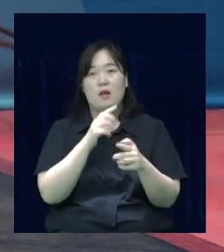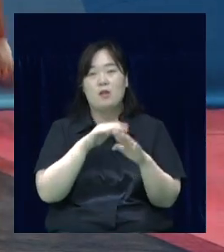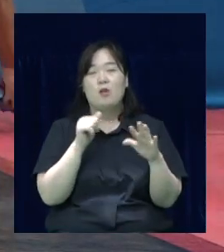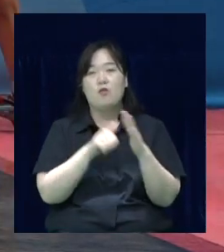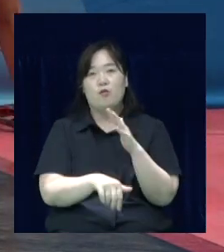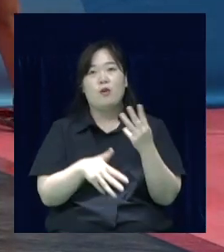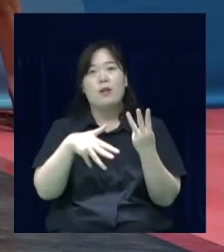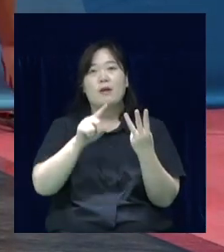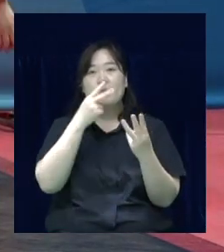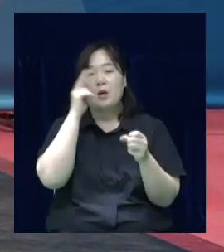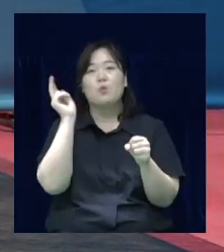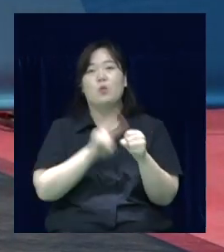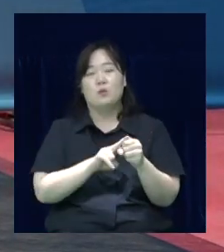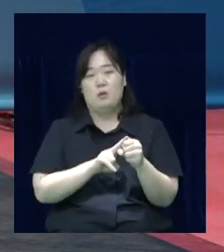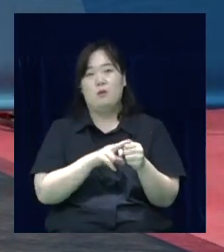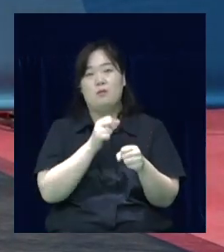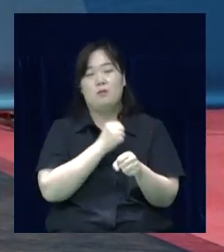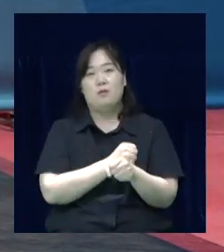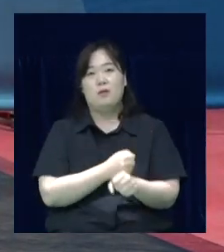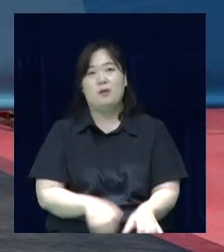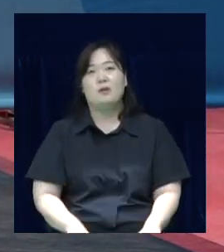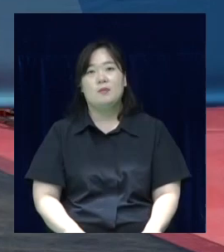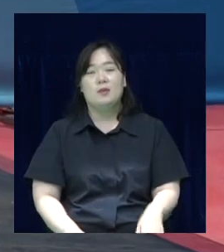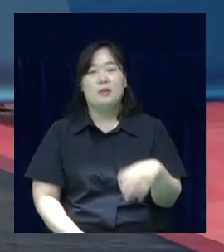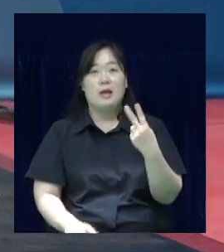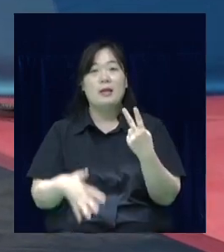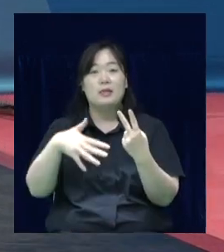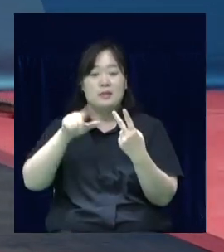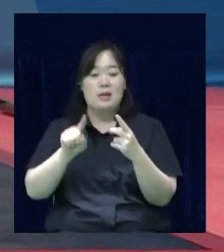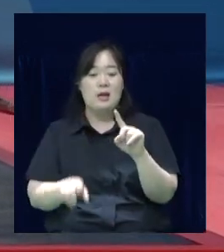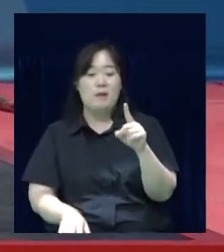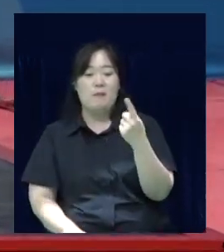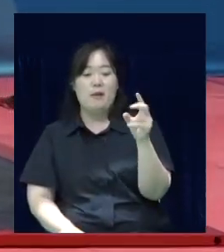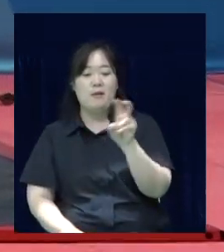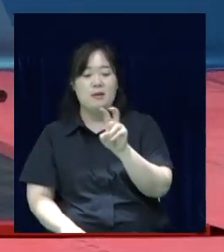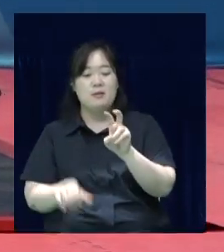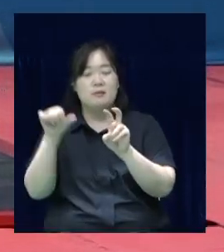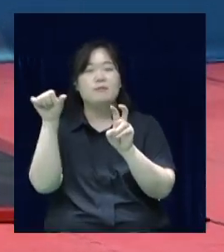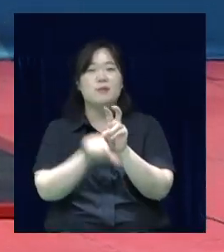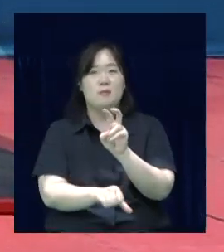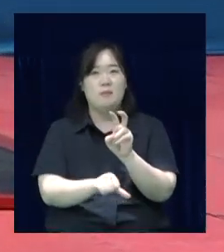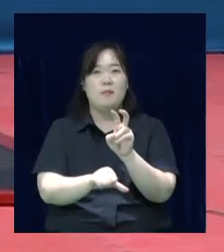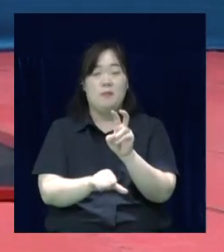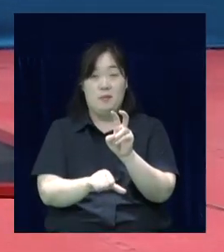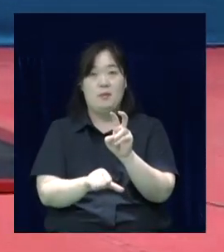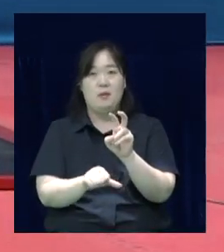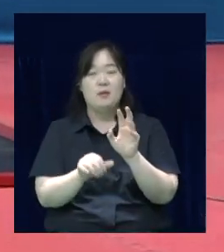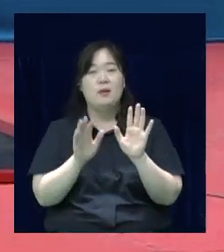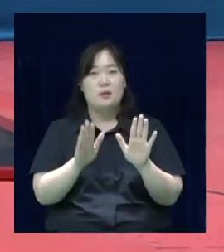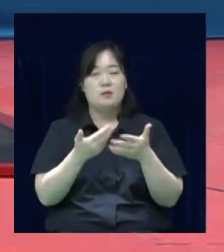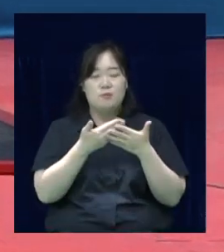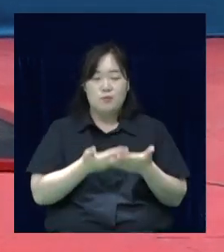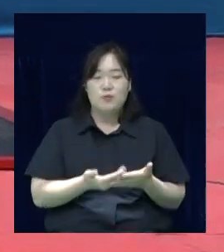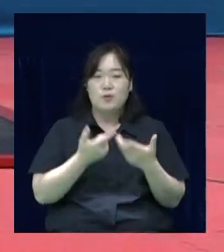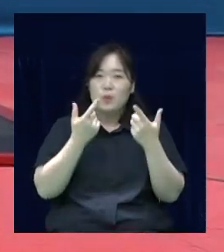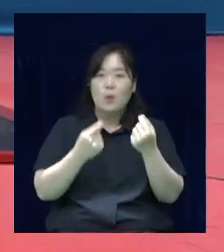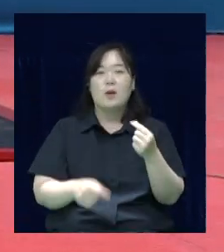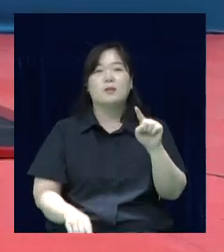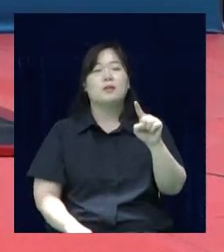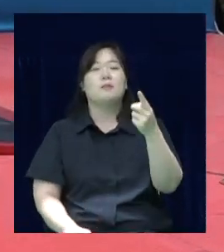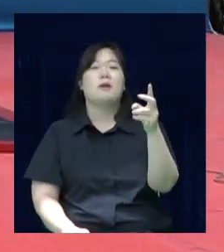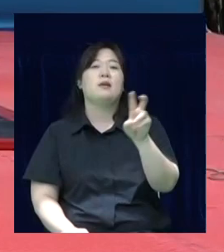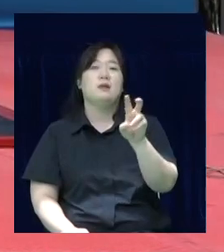세 번째 시도를 다시 이어갑니다. 앞서 2차 시도 120kg 실패가 있었는데 같은 중량을 선택을 했습니다.